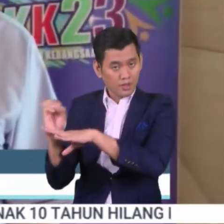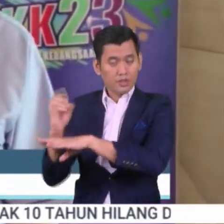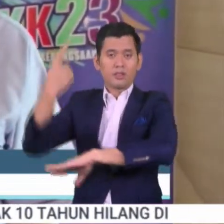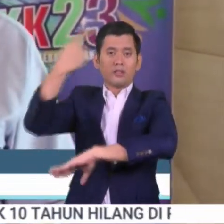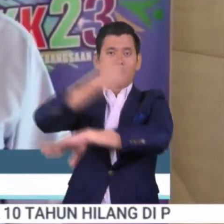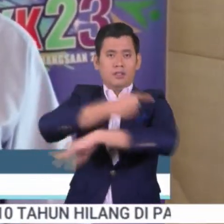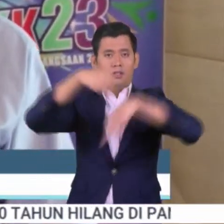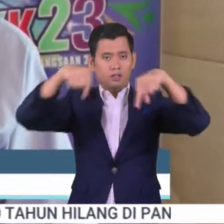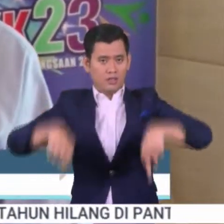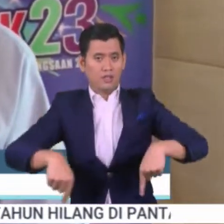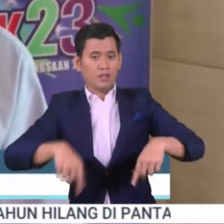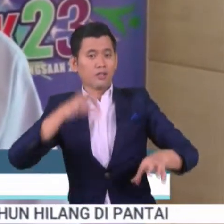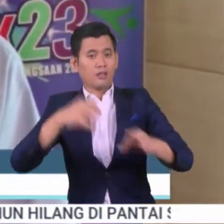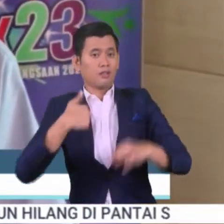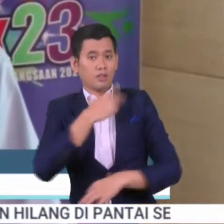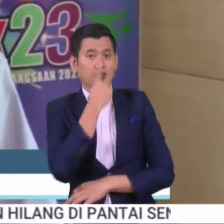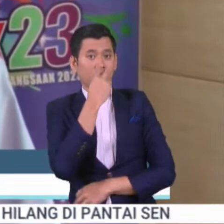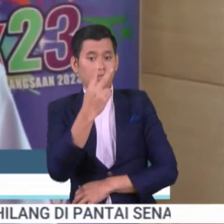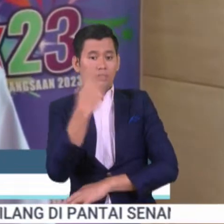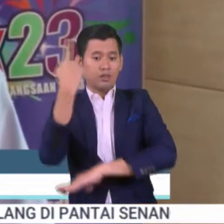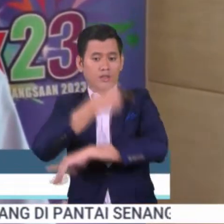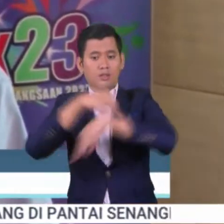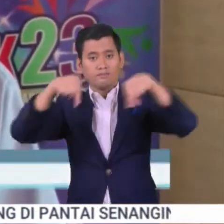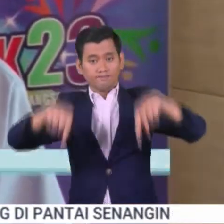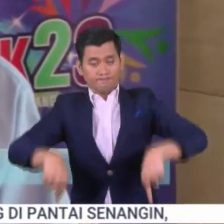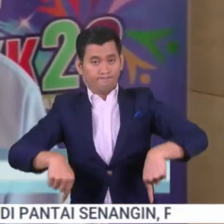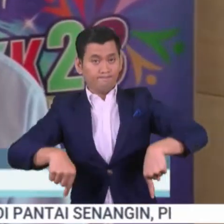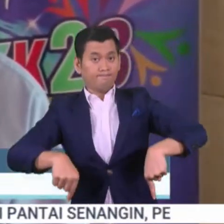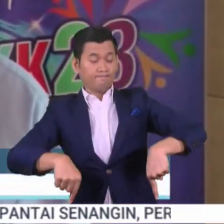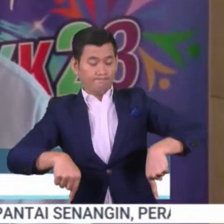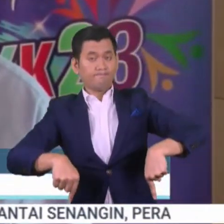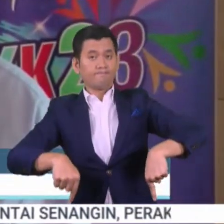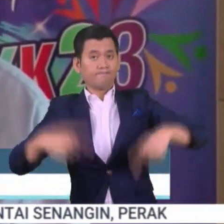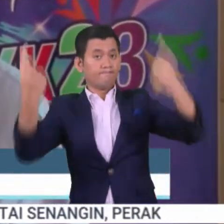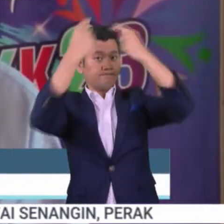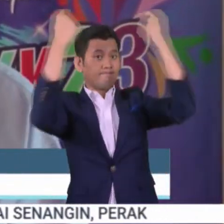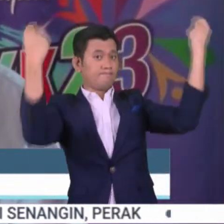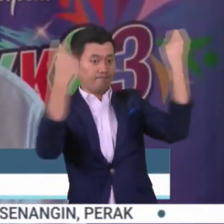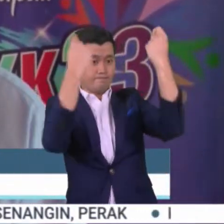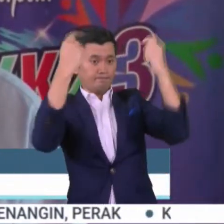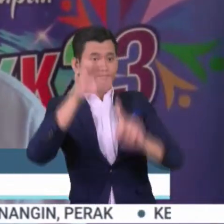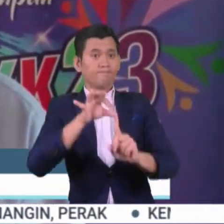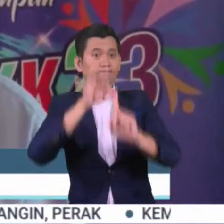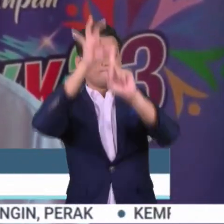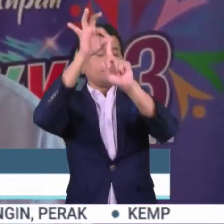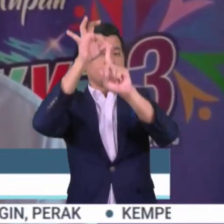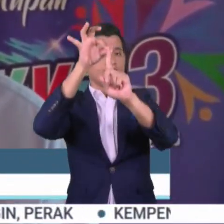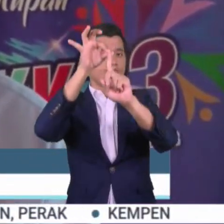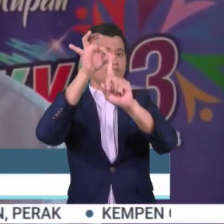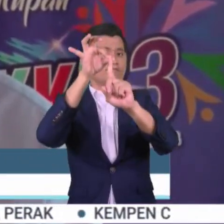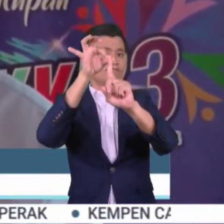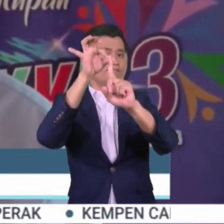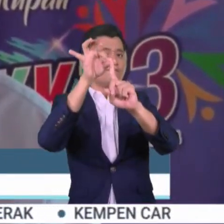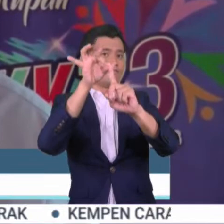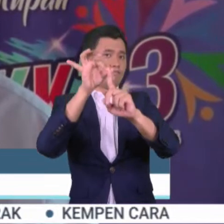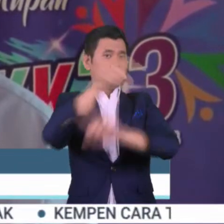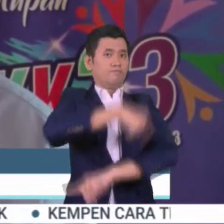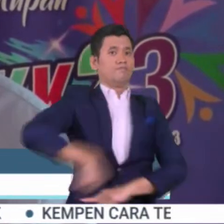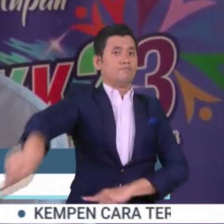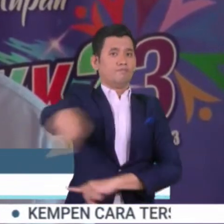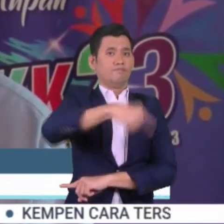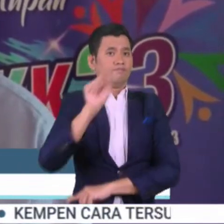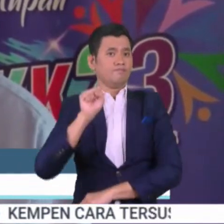Alhamdulillah, kalau kita lihatlah sambutan yang diberikan oleh khususnya penduduk di negeri